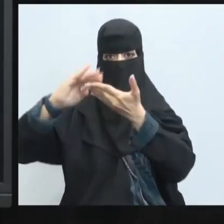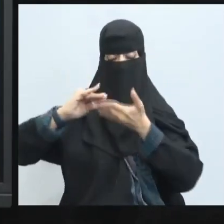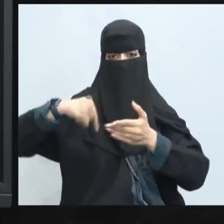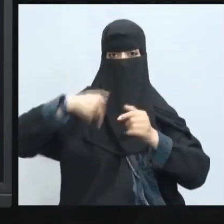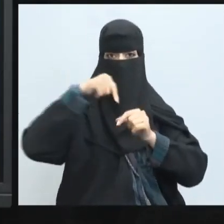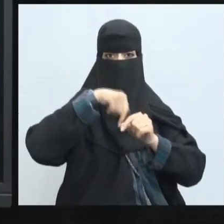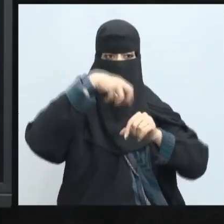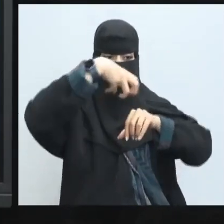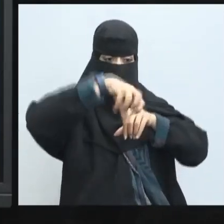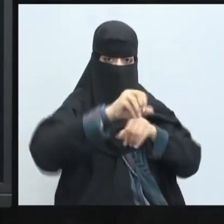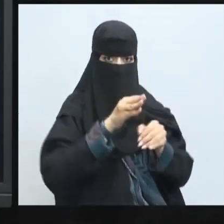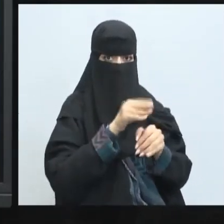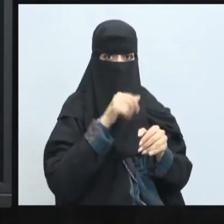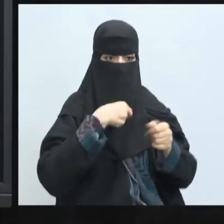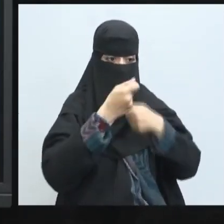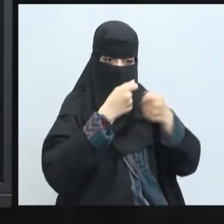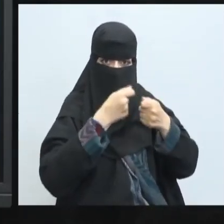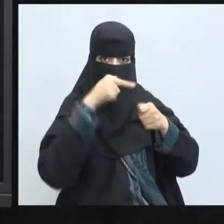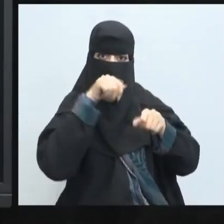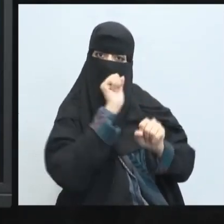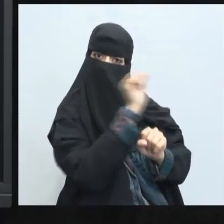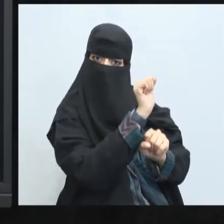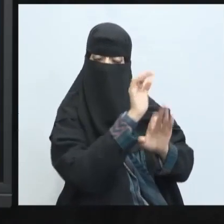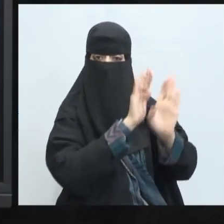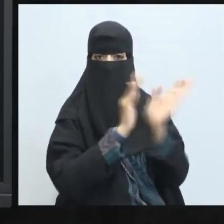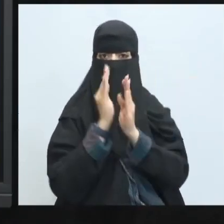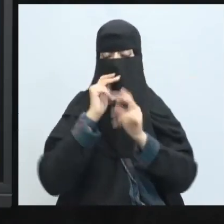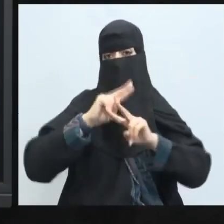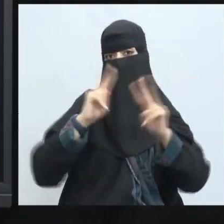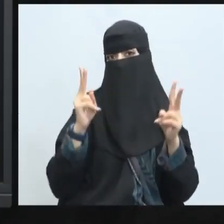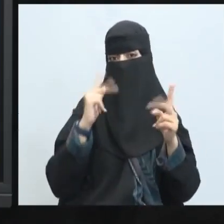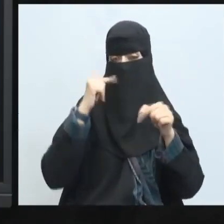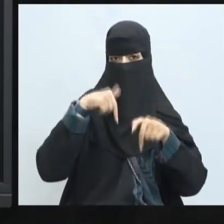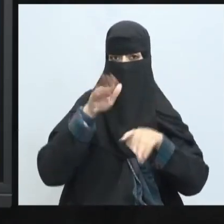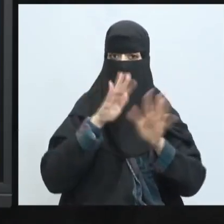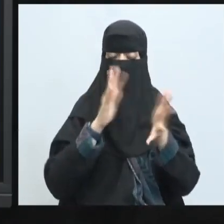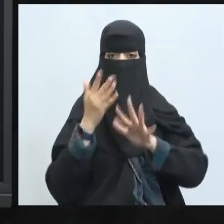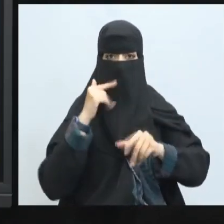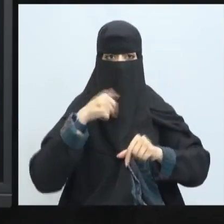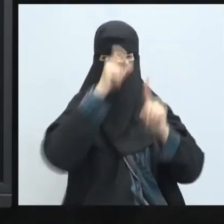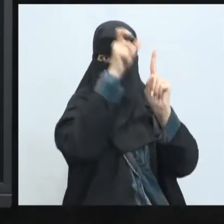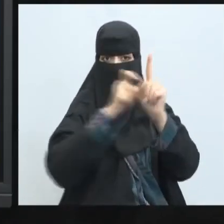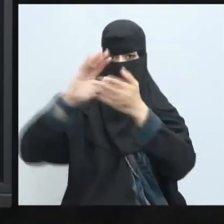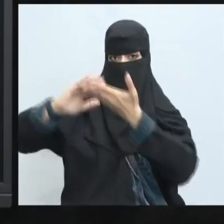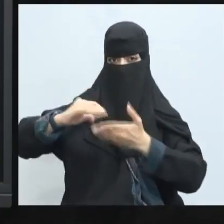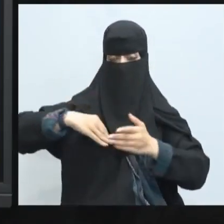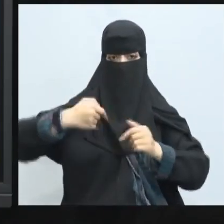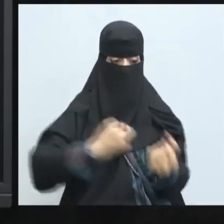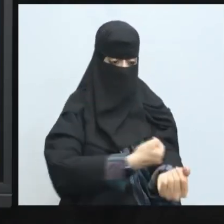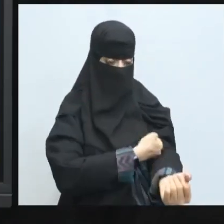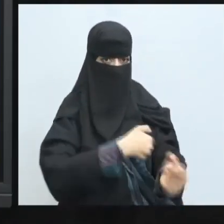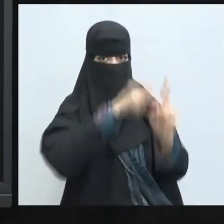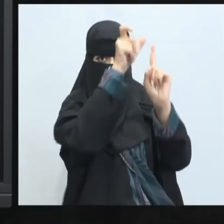مخصص ومحدد وذكرنا ايضا السكرتاريه المتخصصه ذكرنا قد يكون سكرتاريه طبيه سكرتاريه صحيه او